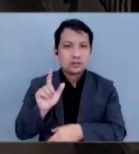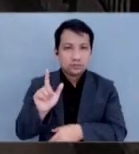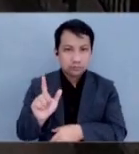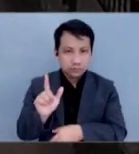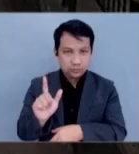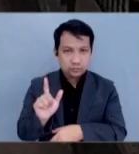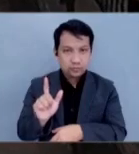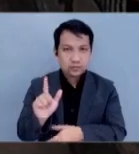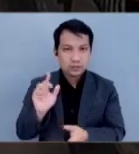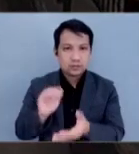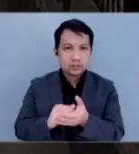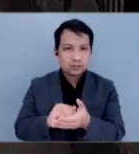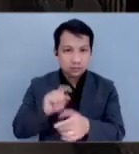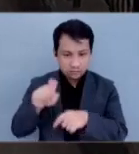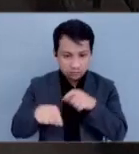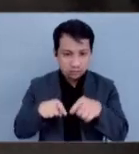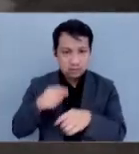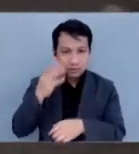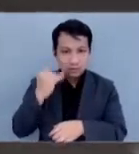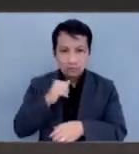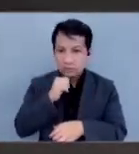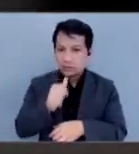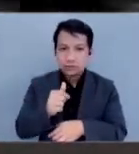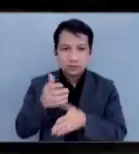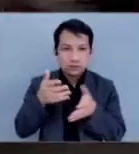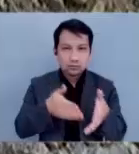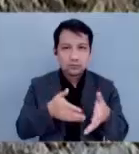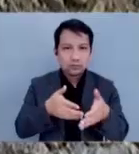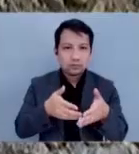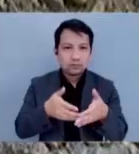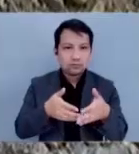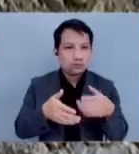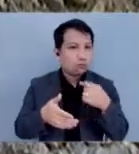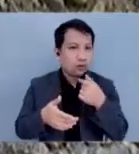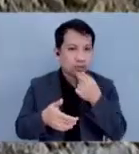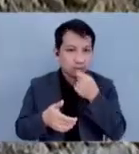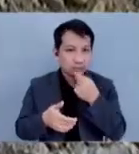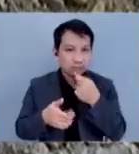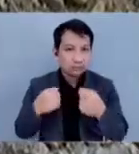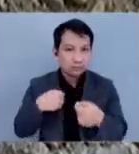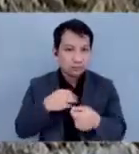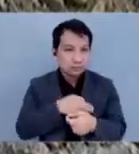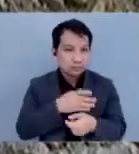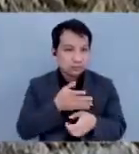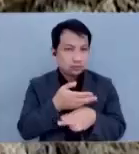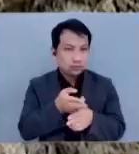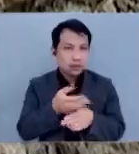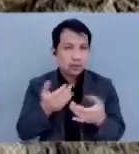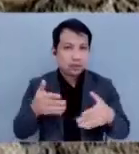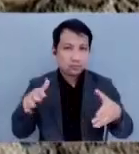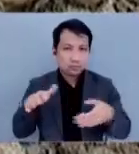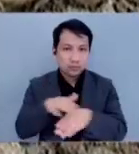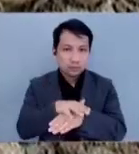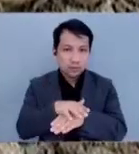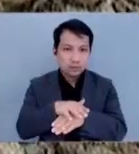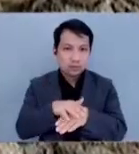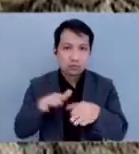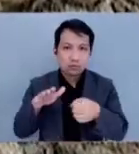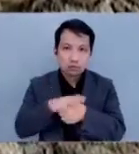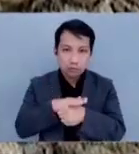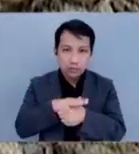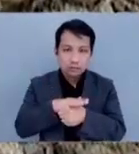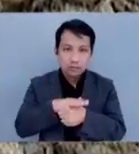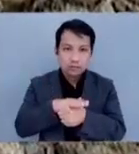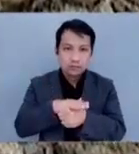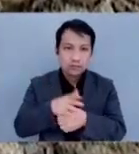kada hukay dahil sa hindi paglalagay ng traffic marshal. Sa ngayon, tatakpan muna mga butas sa kalsada, lalo't na